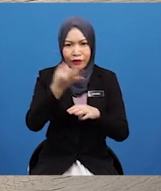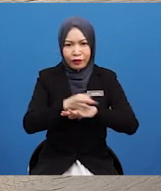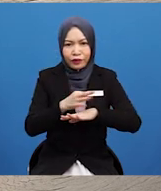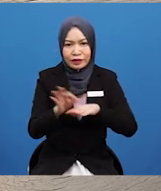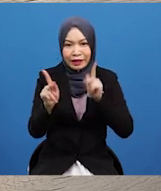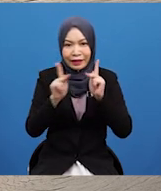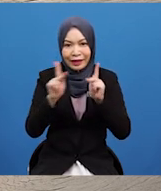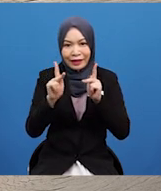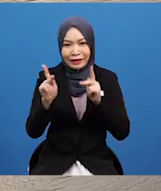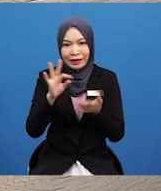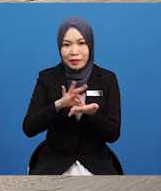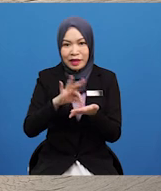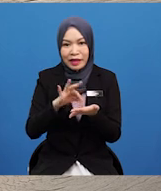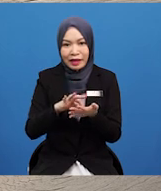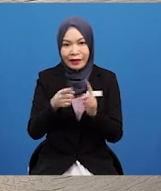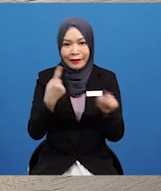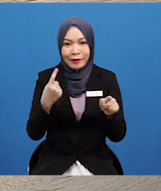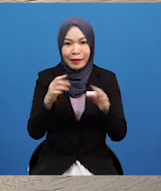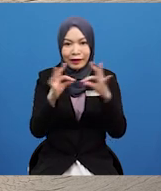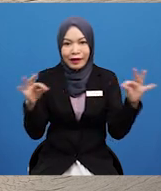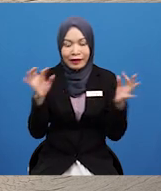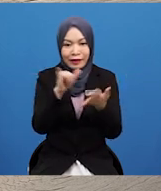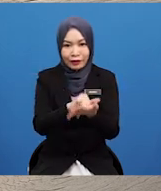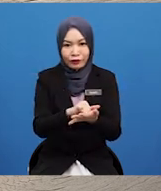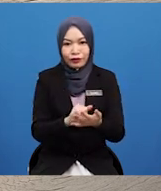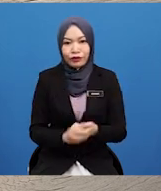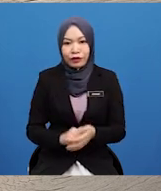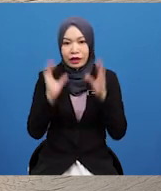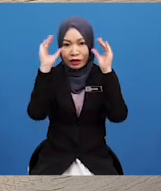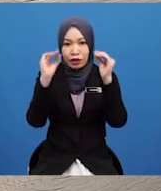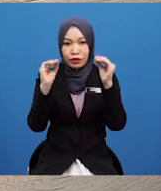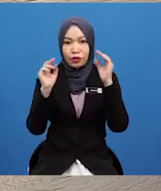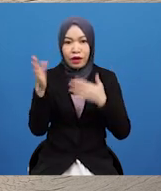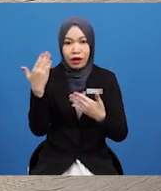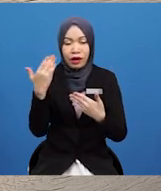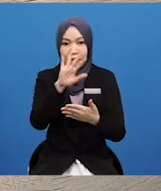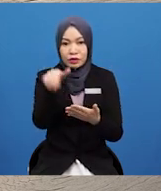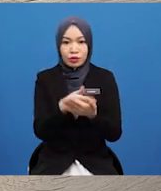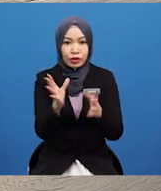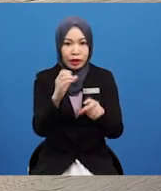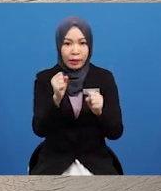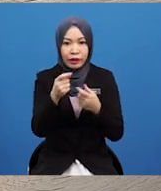tersebut. Cikgu harap pelajar dapat menulis jawapan yang betul.